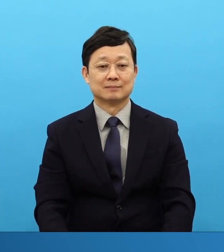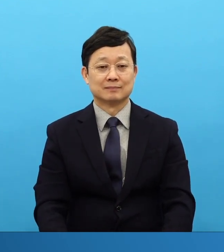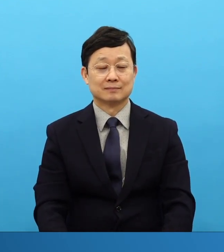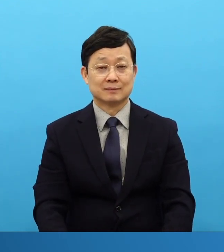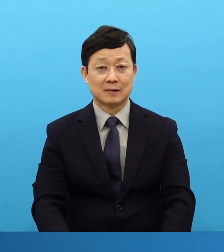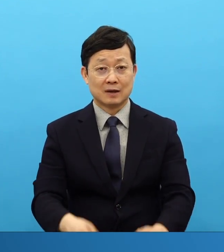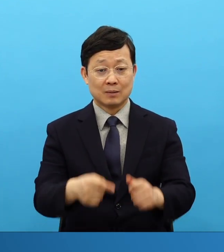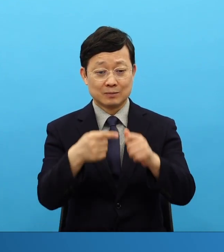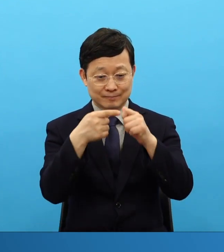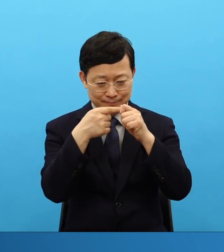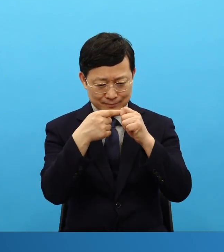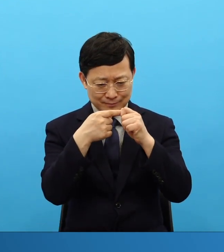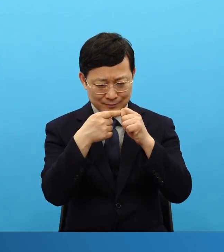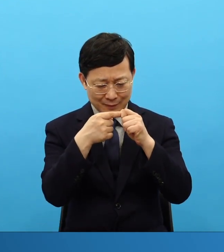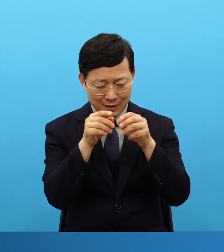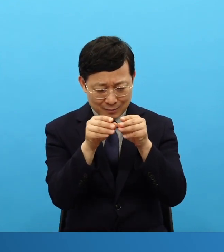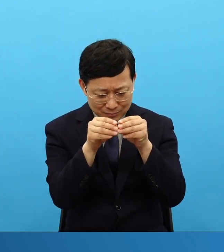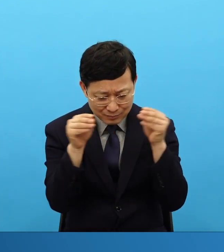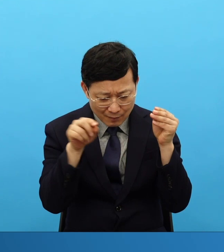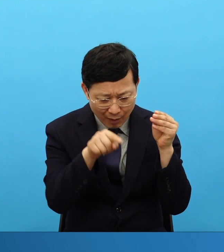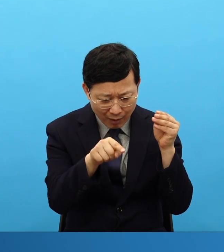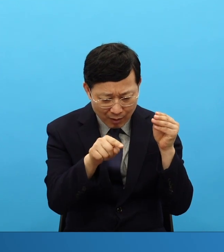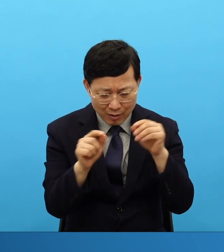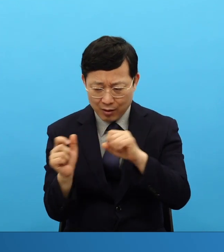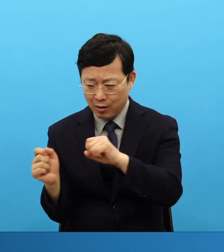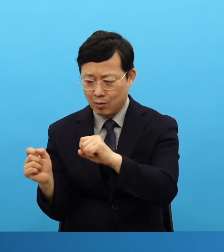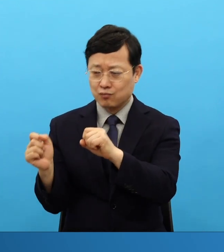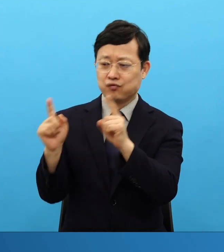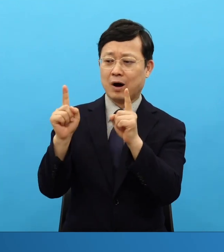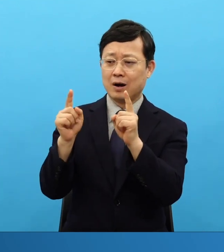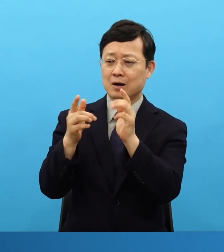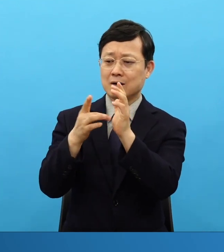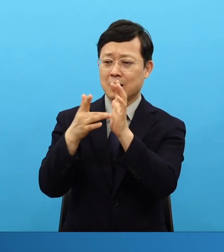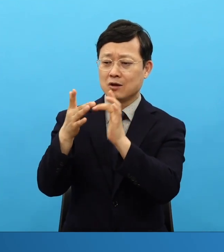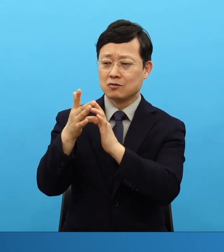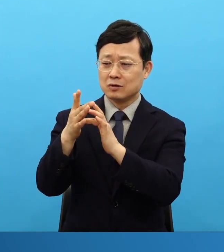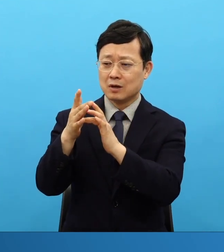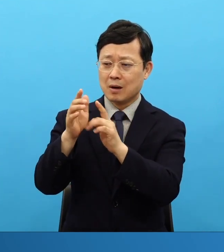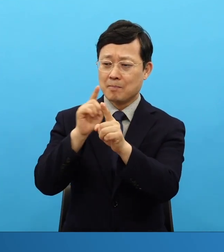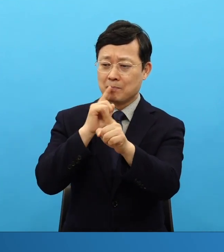부활 메시지를 딱 갖고 있더니. They had the resurrection message.